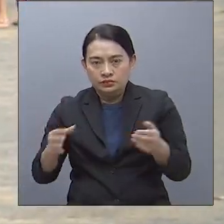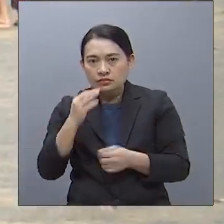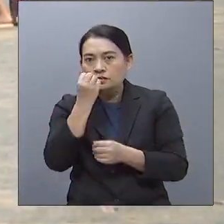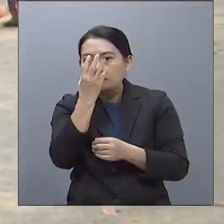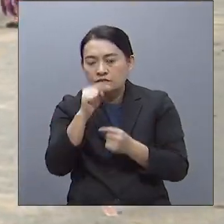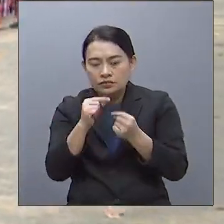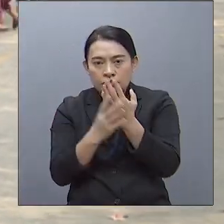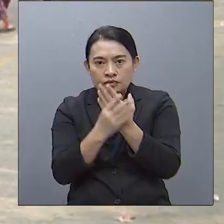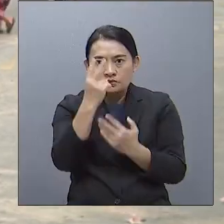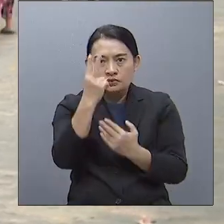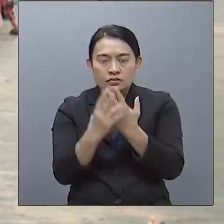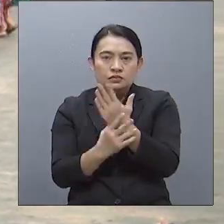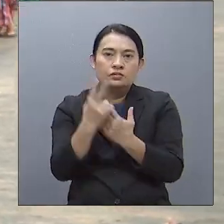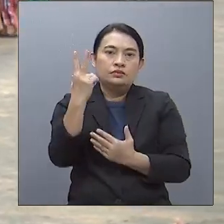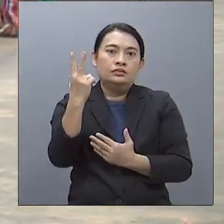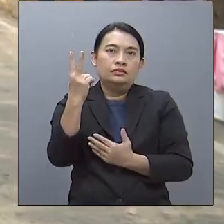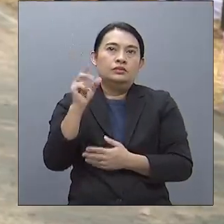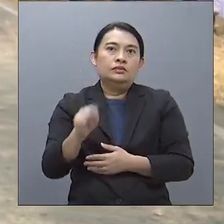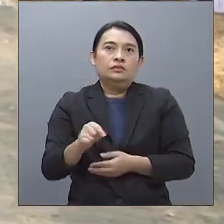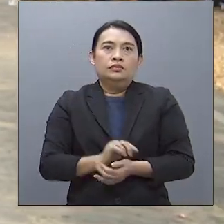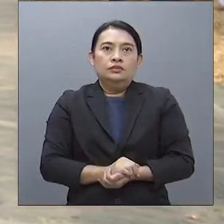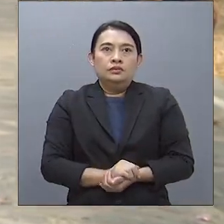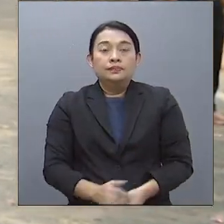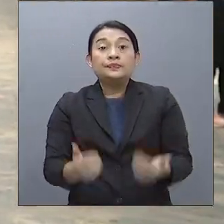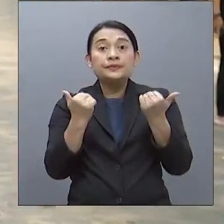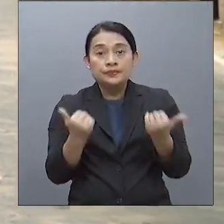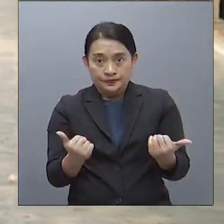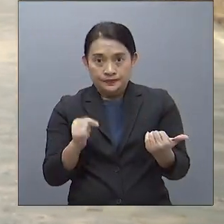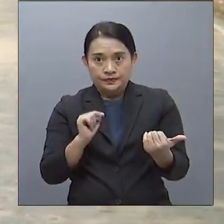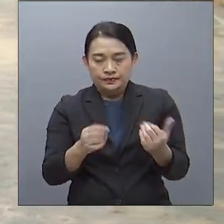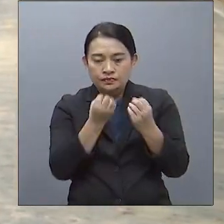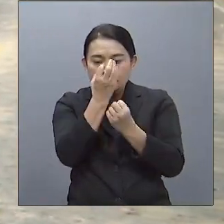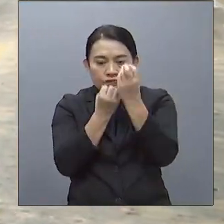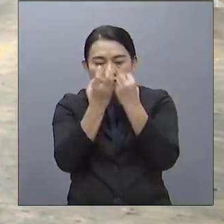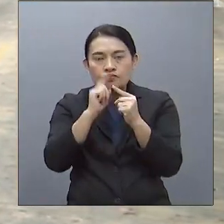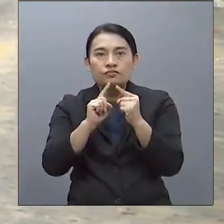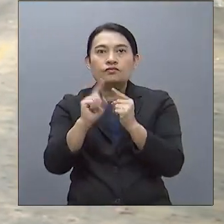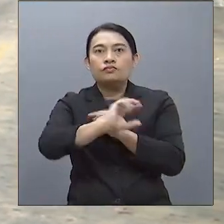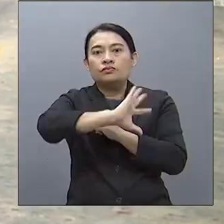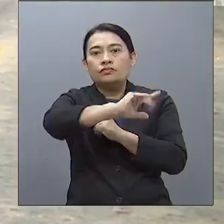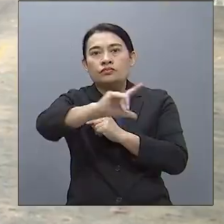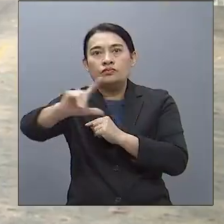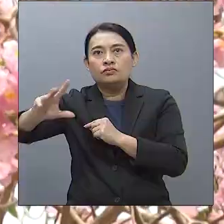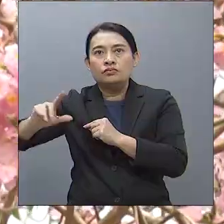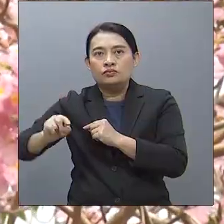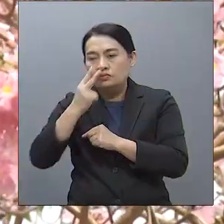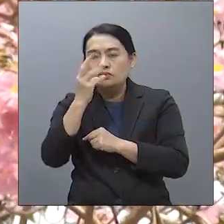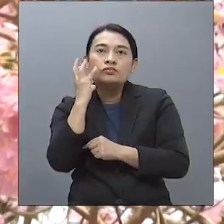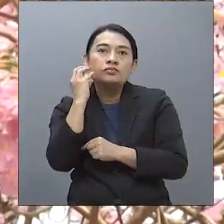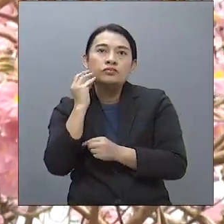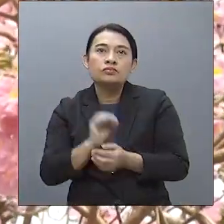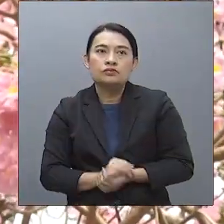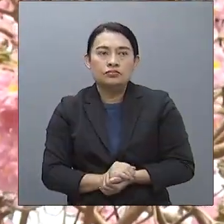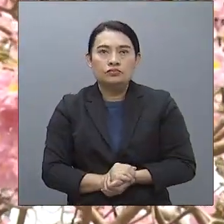คะ รีบไปนะที่เต็มต้นในช่วงนี้คือมันเป็นช่วงแบบเต็มต้นนี่ไงเนี่ยฮันบกละ น่ารักเนาะ อันยอง